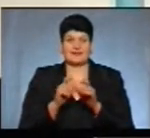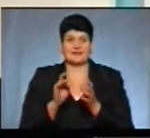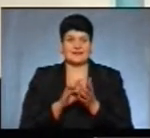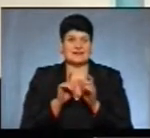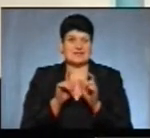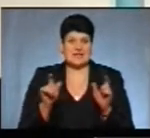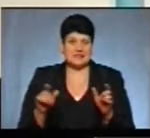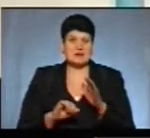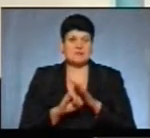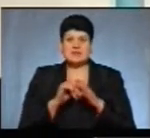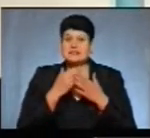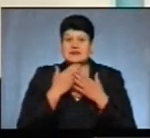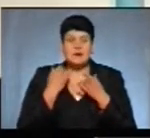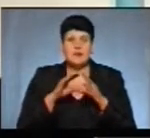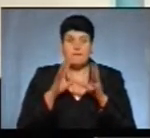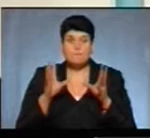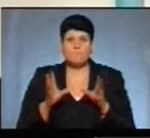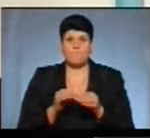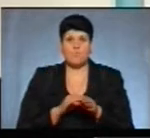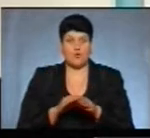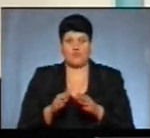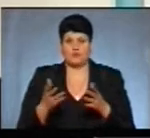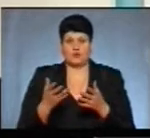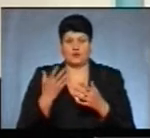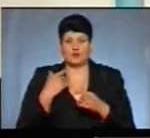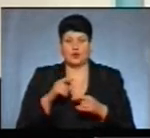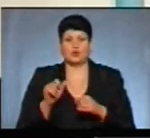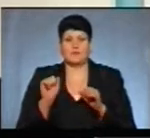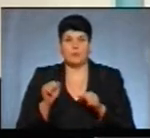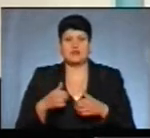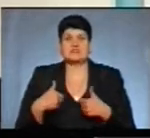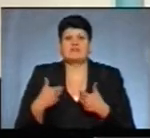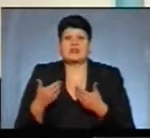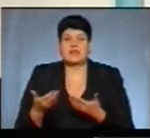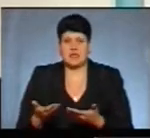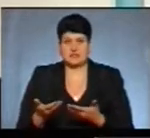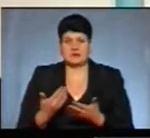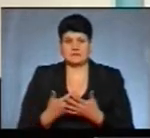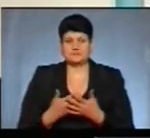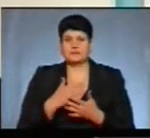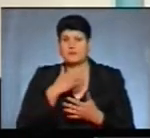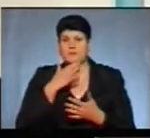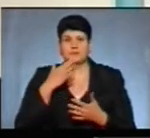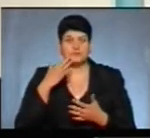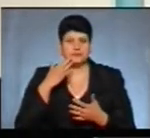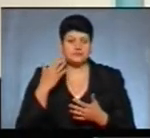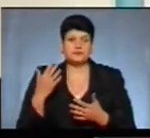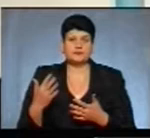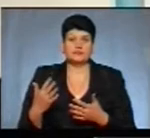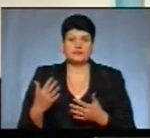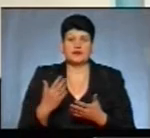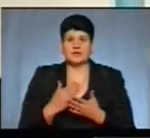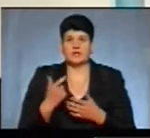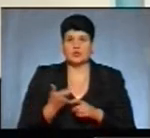немає, повної, повноцінної, куди люди могли би десь звертатися. Багато є